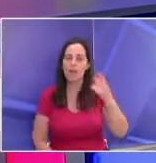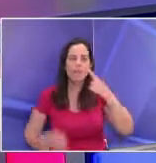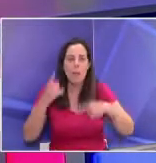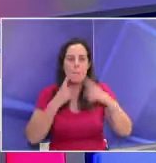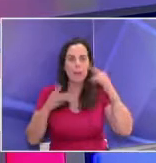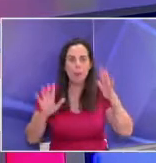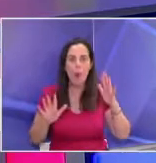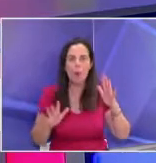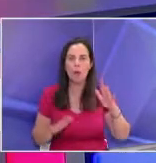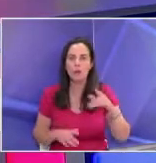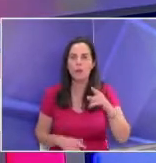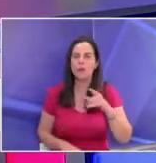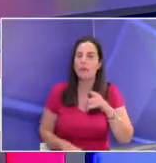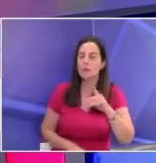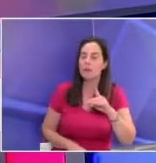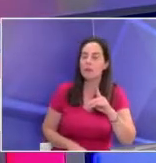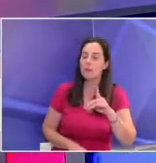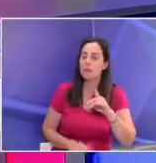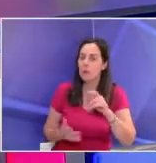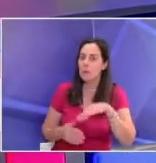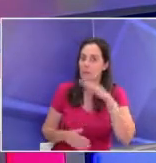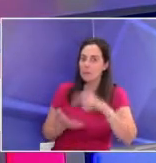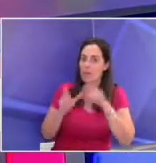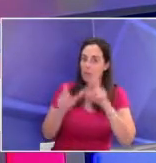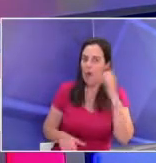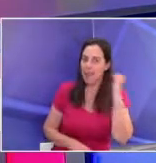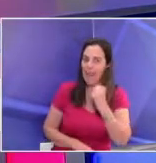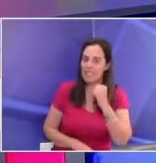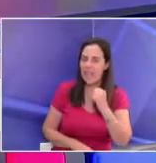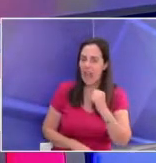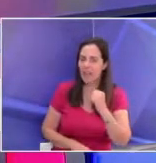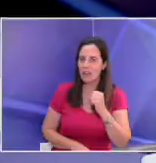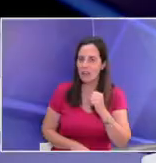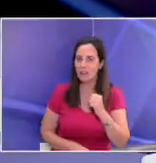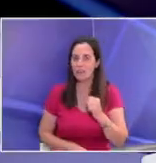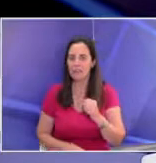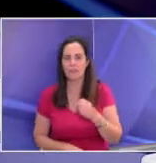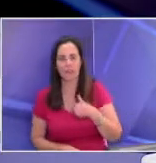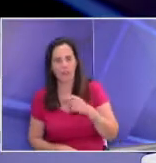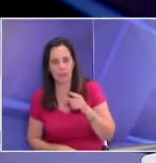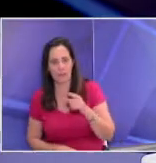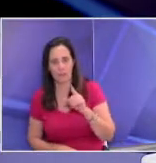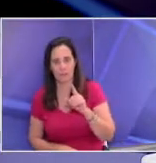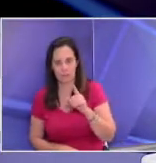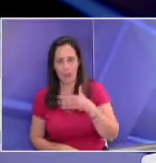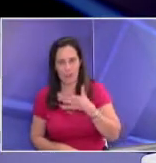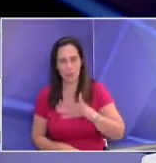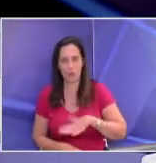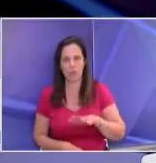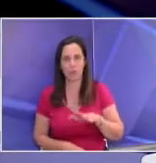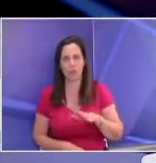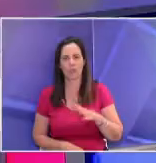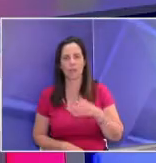ובכיתי מאוד. ואתה עושה מספיק בשביל למנוע את הרצח הבא. רגע, לא, לא, אבל שנייה, אני... זאת השאלה. תן לי לענות. אבל דרור, אני רוצה רגע